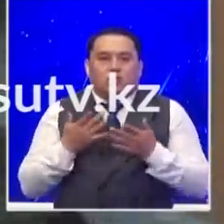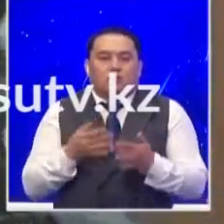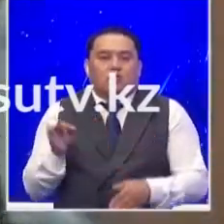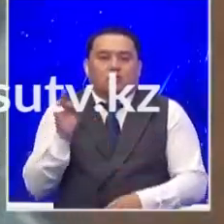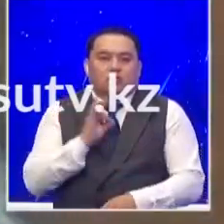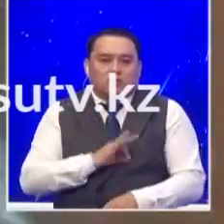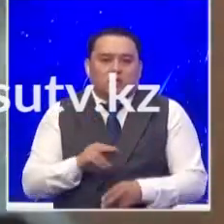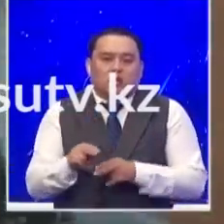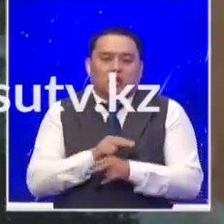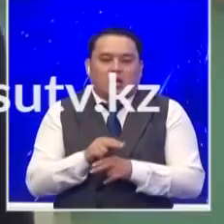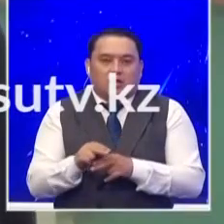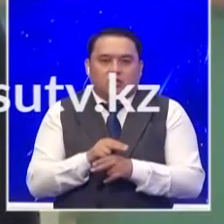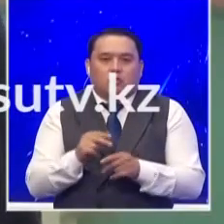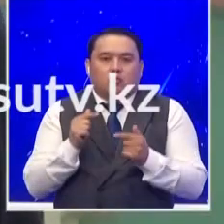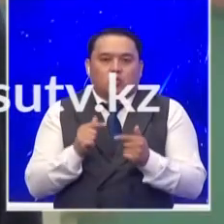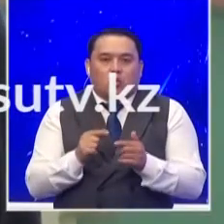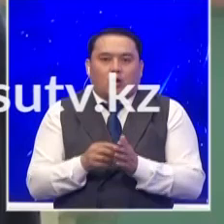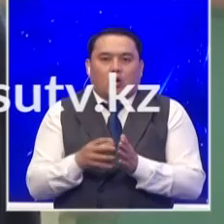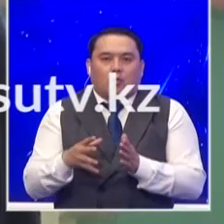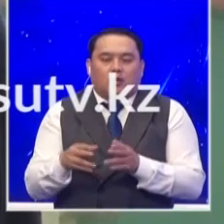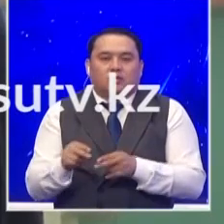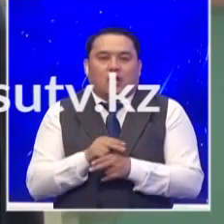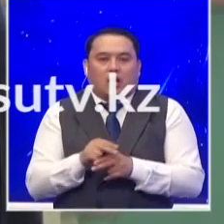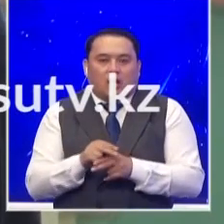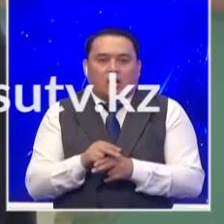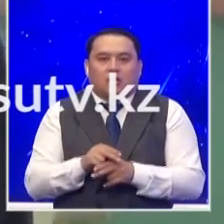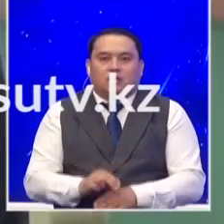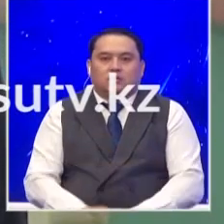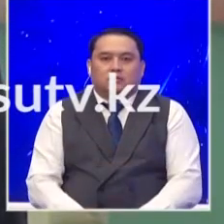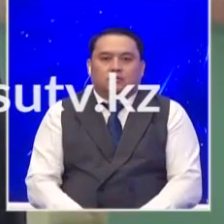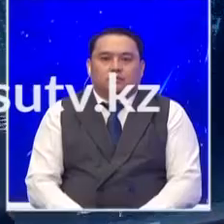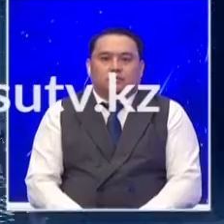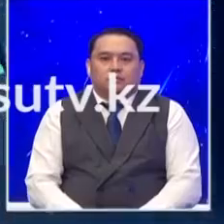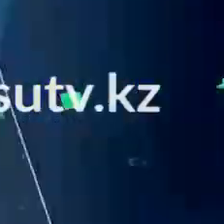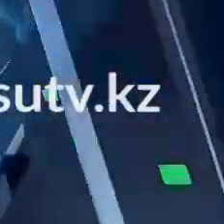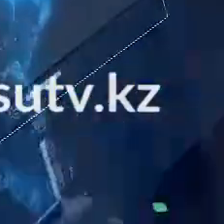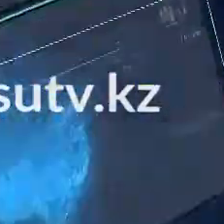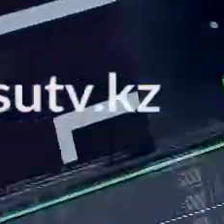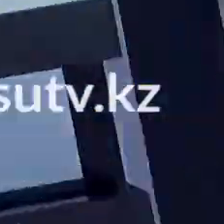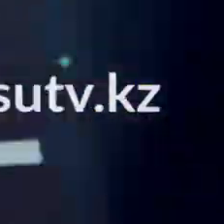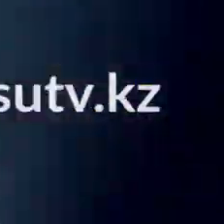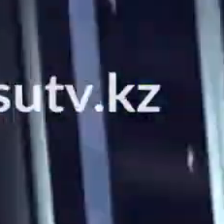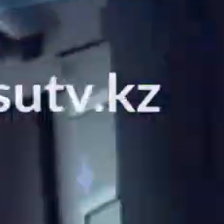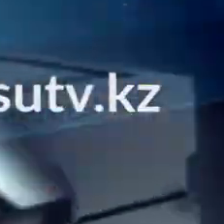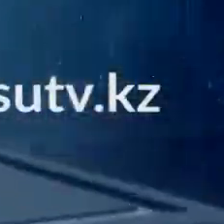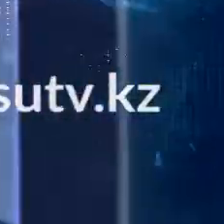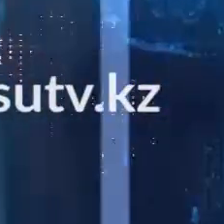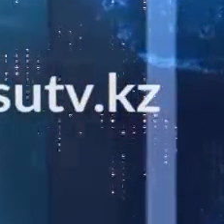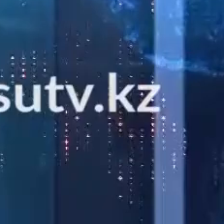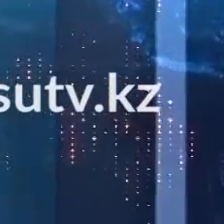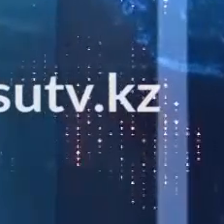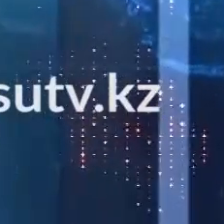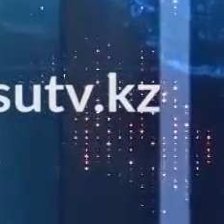применения паллиативной противоопухолевой терапии, как химиоэмболизация. Гульназ Мустафа, Нуржан Муканов, телеканал